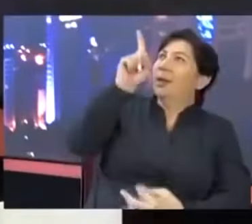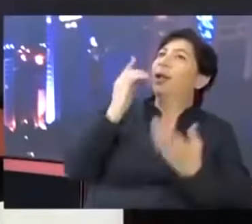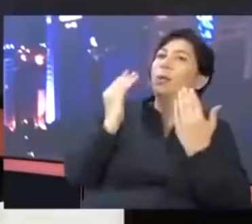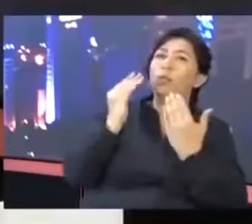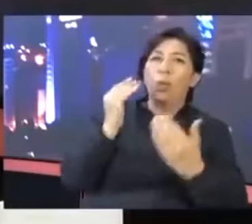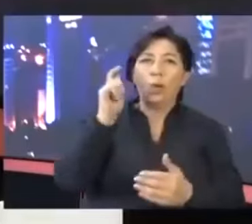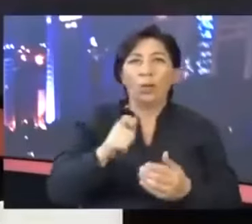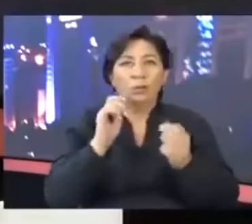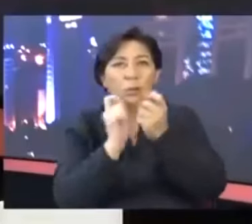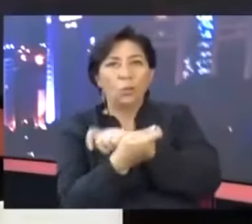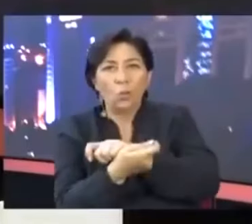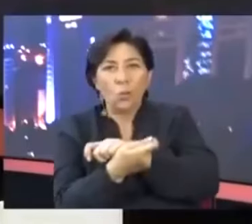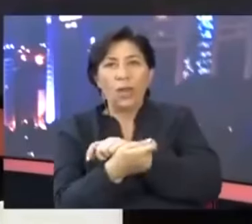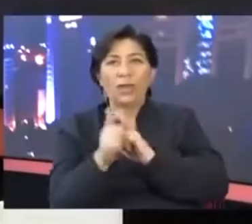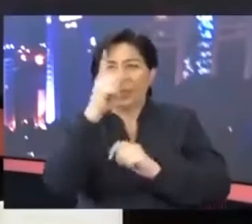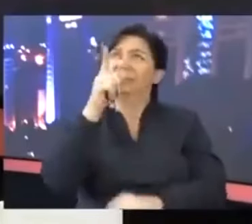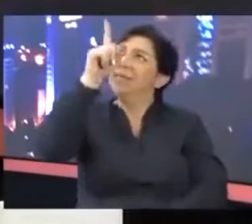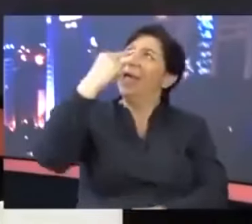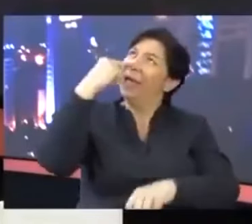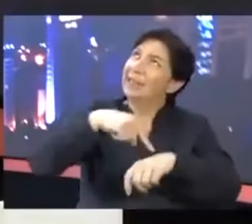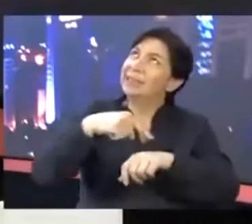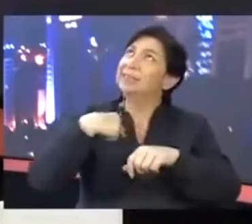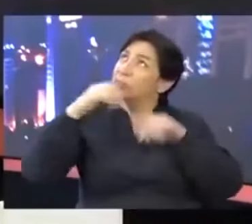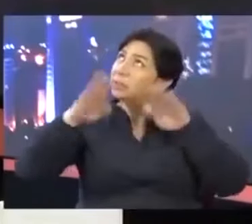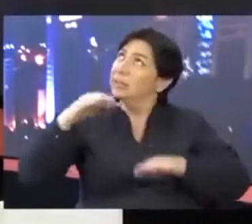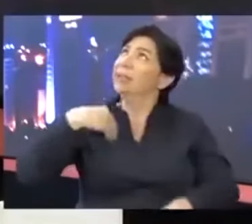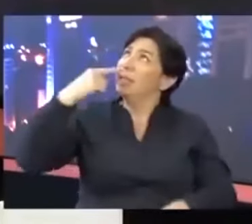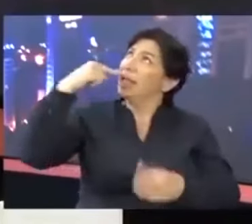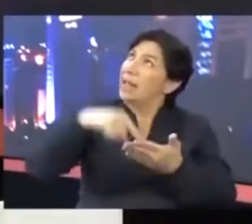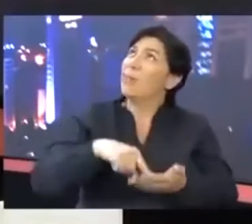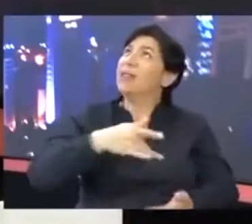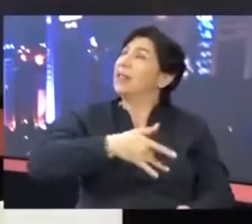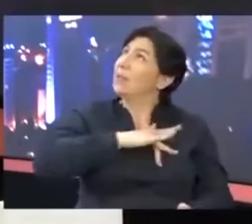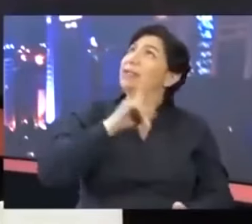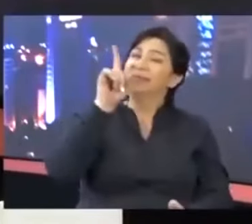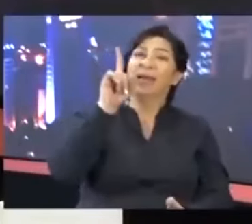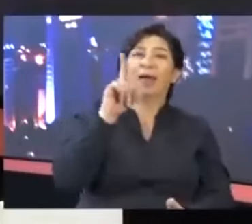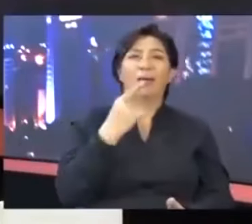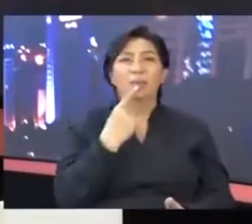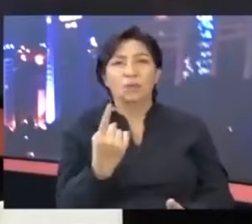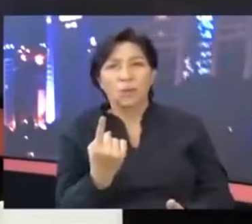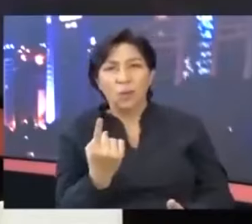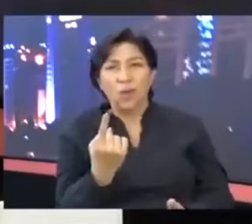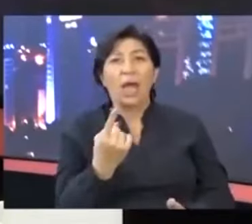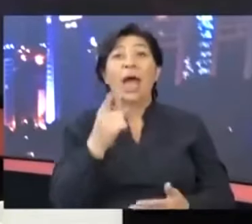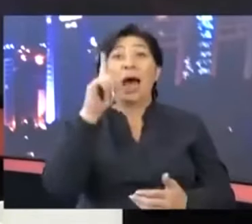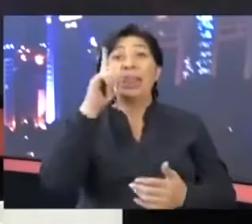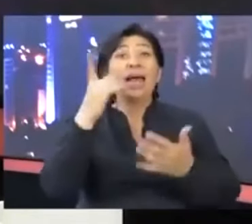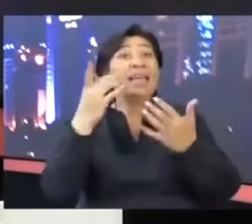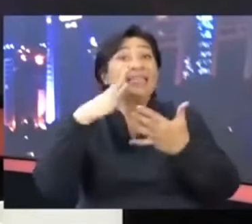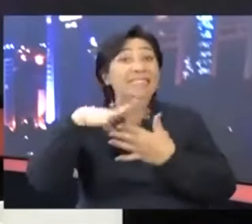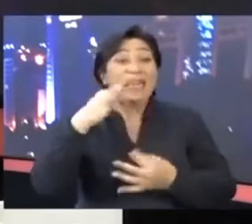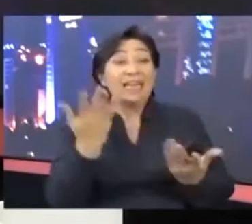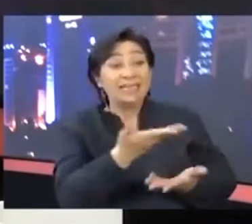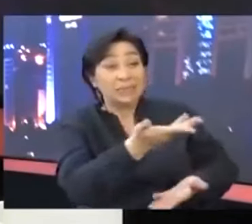olarak dönüyor Yalnız sana kulluk ederiz Eee burada nedir Allah Allah insana nasıl hitap